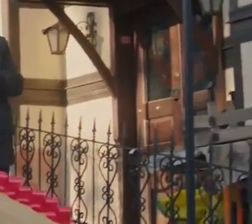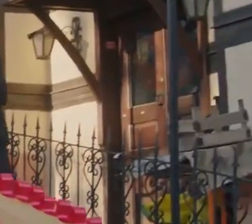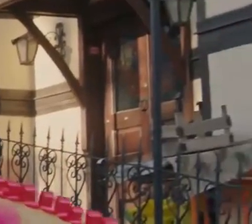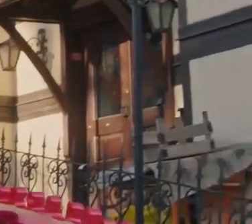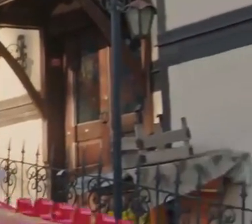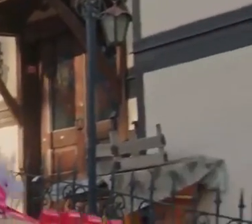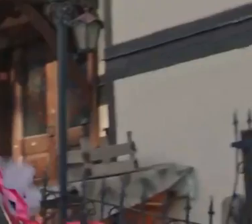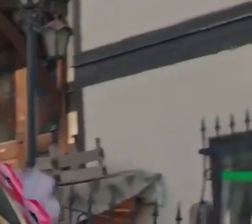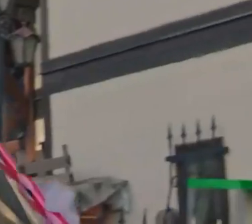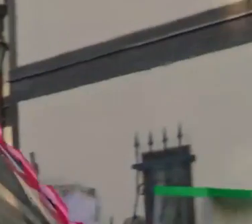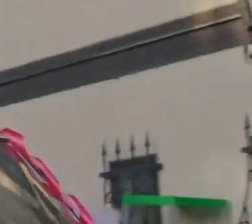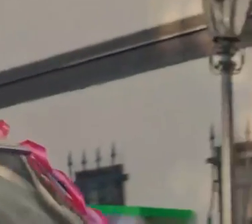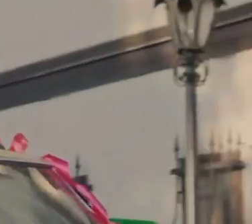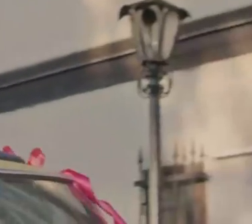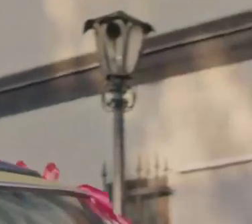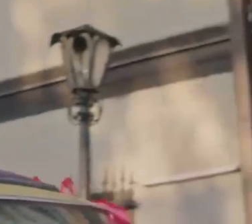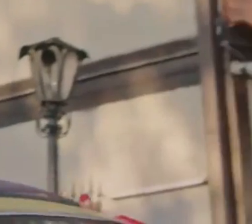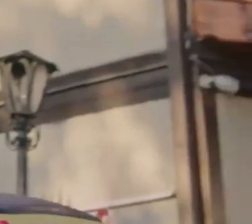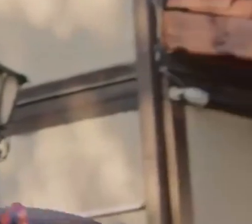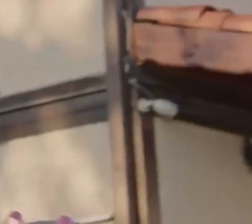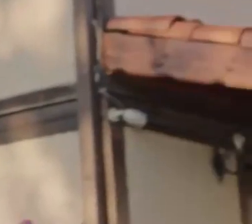konvoyu izleyen Arda üzgün el salladı.